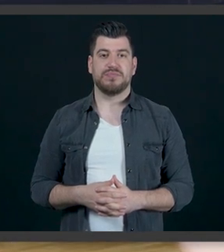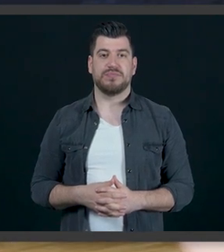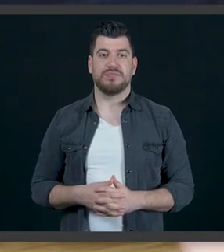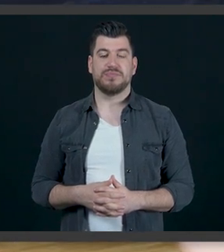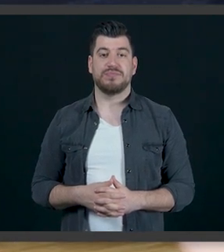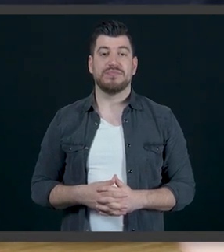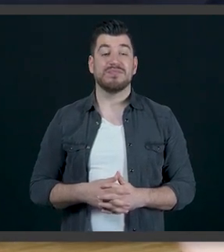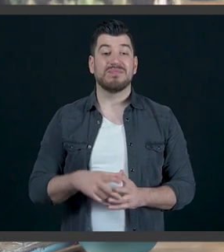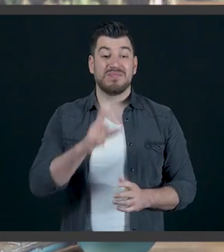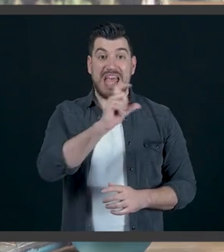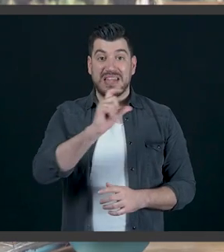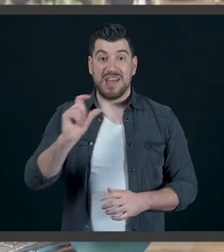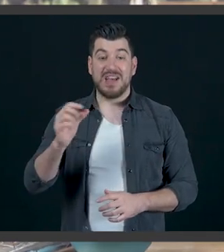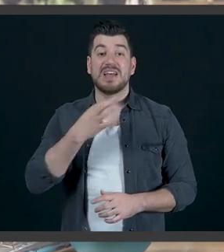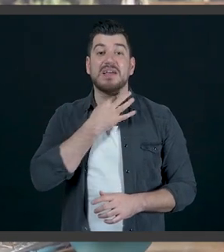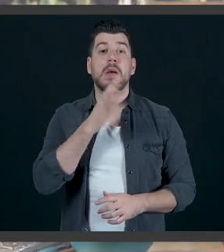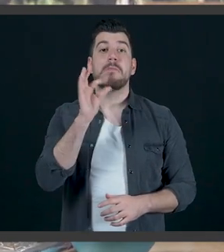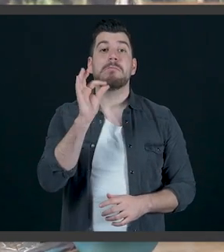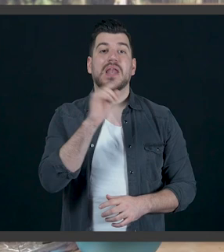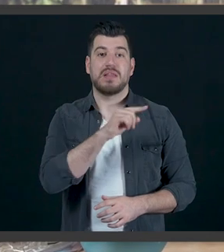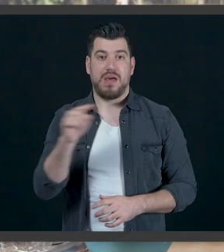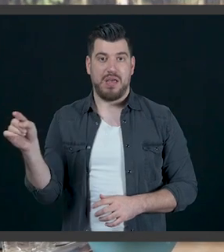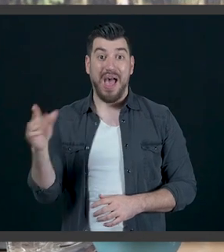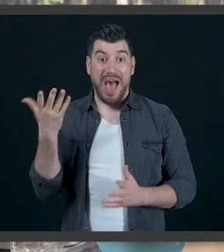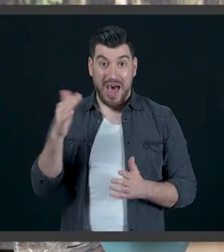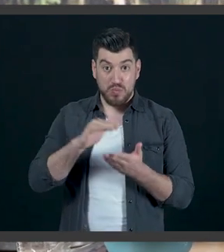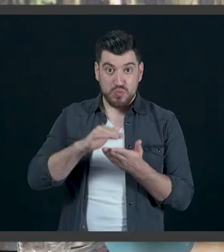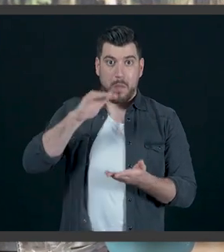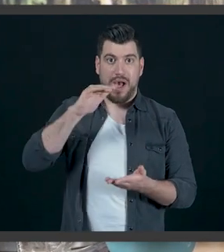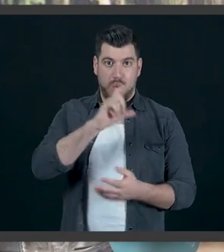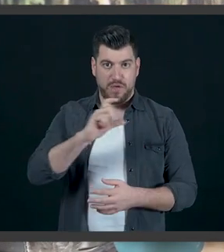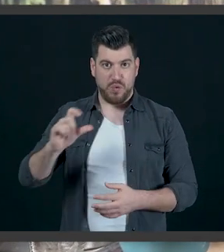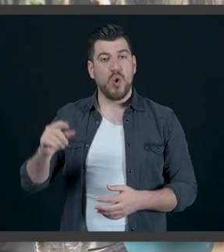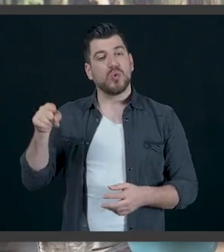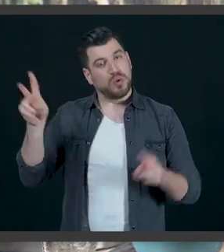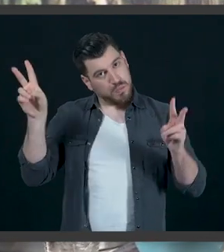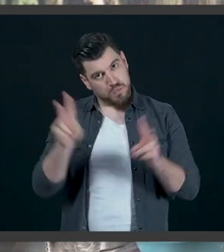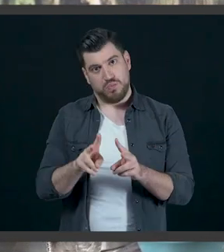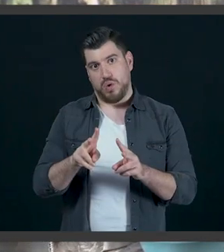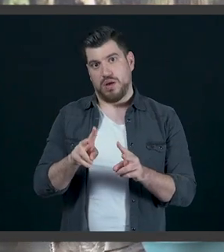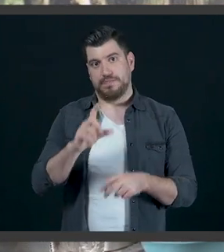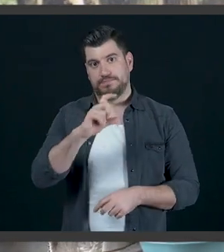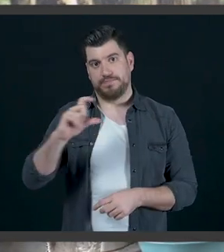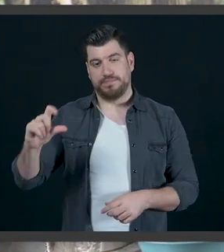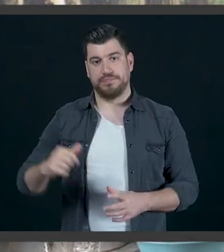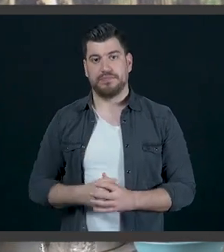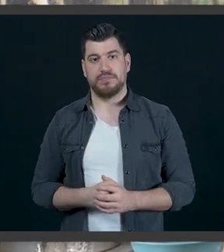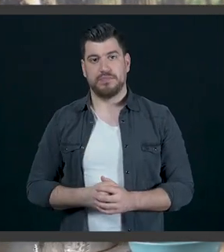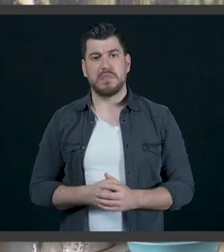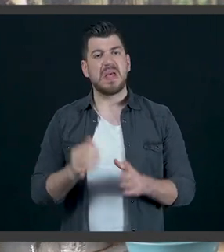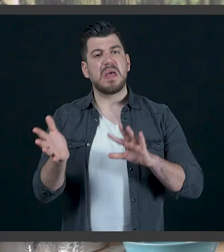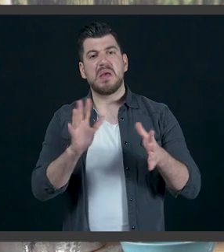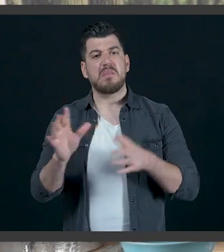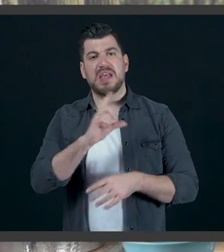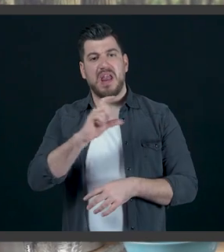Τα αυγά που θα πάρετε θα είναι 50, έτσι. Άμα πάρετε μεγαλύτερα αυγά θα χρειαστεί να λατώσετε τα αυγά.